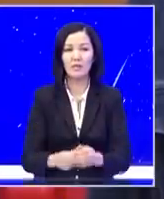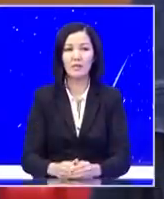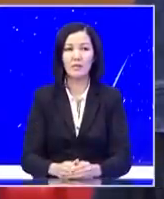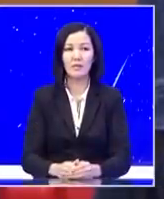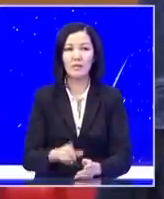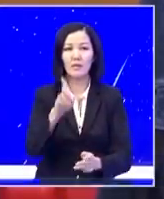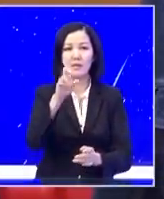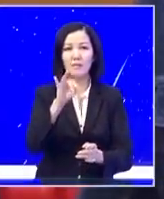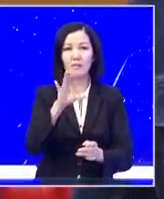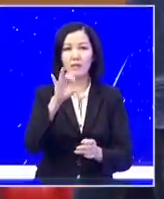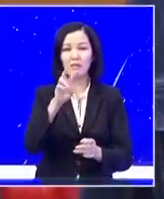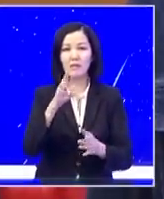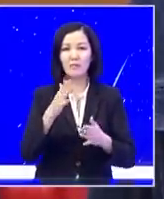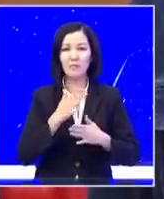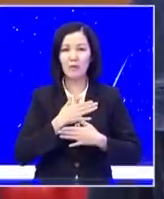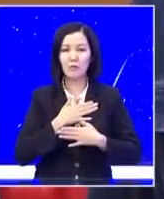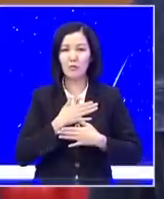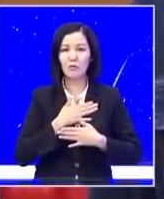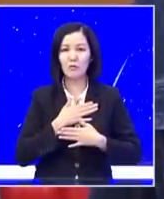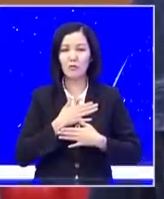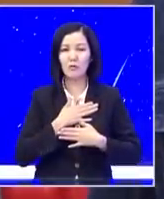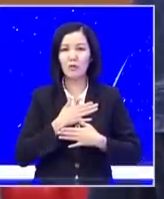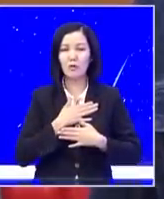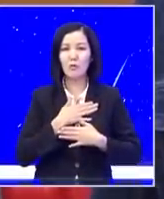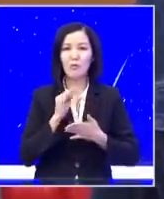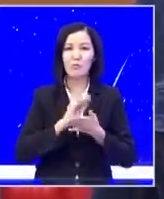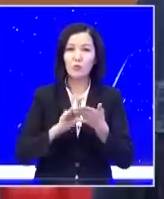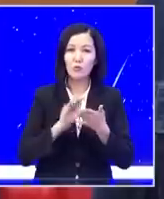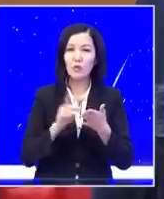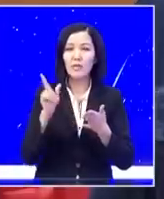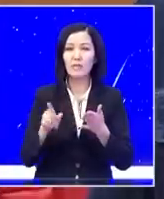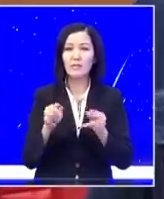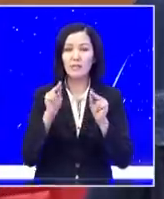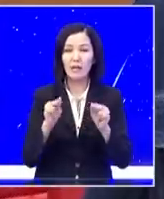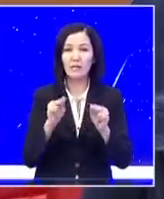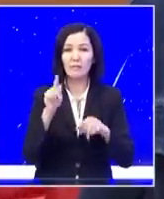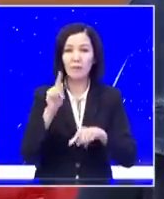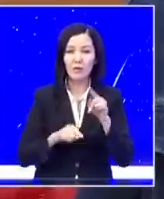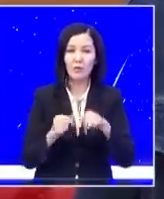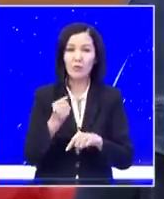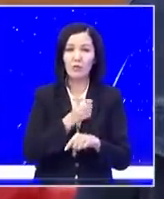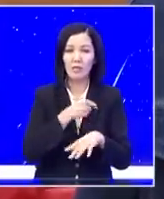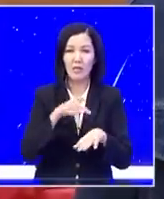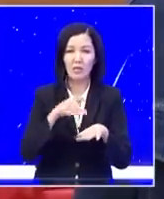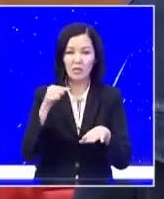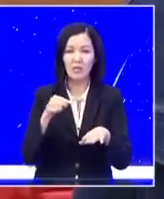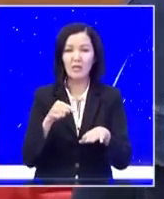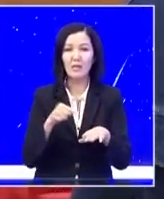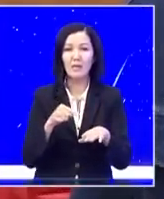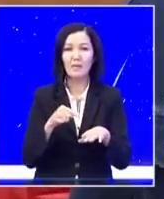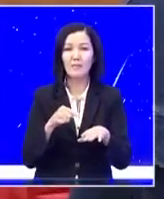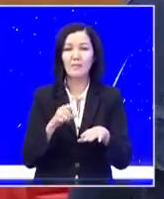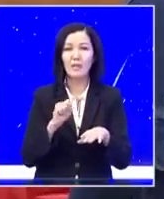мен үшін тек қана кәсіби журналист емес, кәдімгі нағыз патриот, нағыз жанашыр, ағартушы